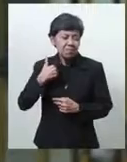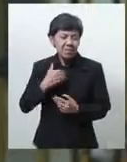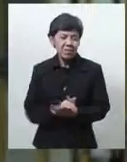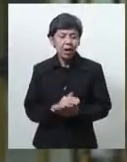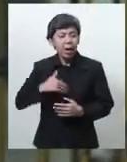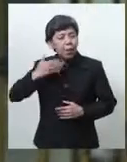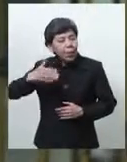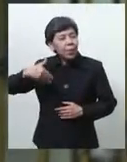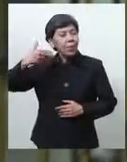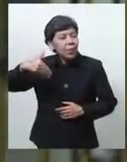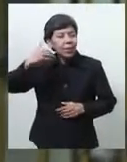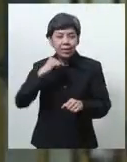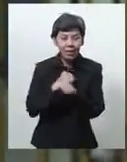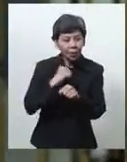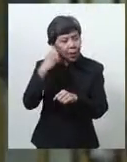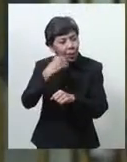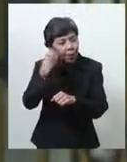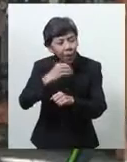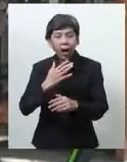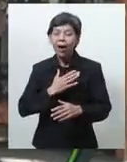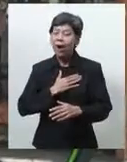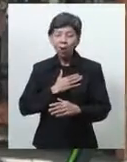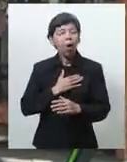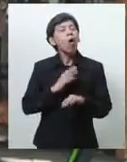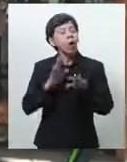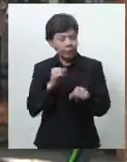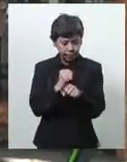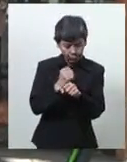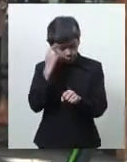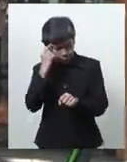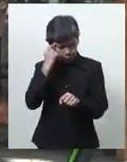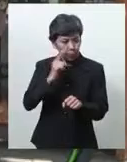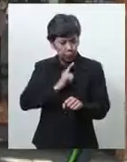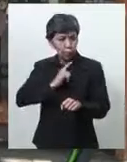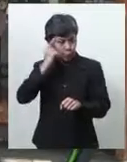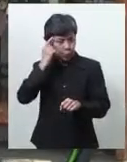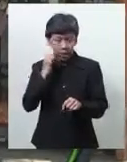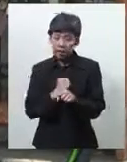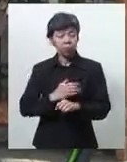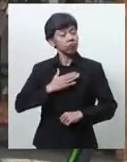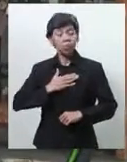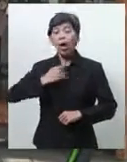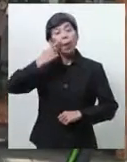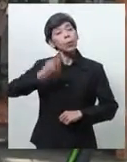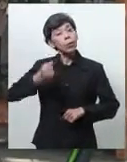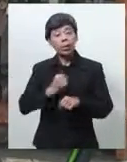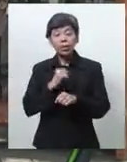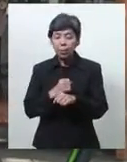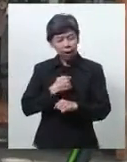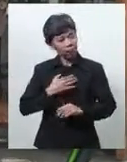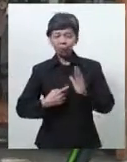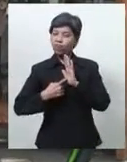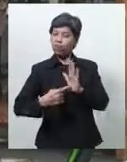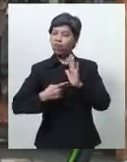ายอะไรเงี้ยแต่ก็พอมาทำงานเรื่อยเราเริ่มรู้จักงานน่าจะหน้าที่ของเราแล้วเราทำหน้าที่ของเราอยู่แล้ว